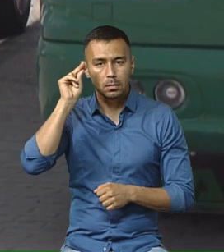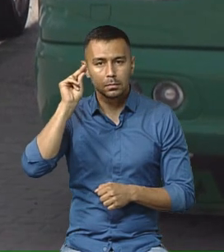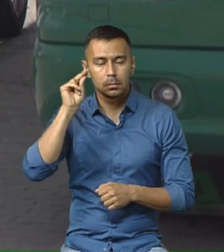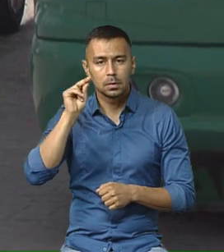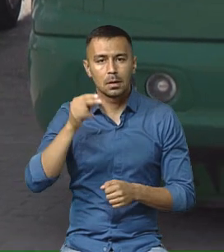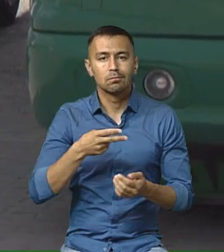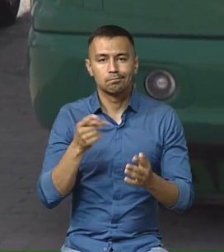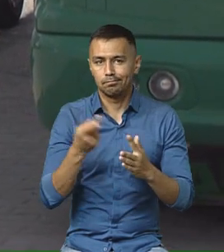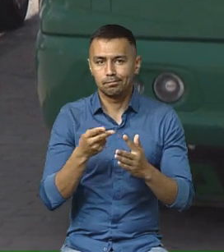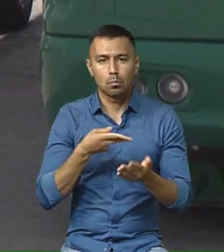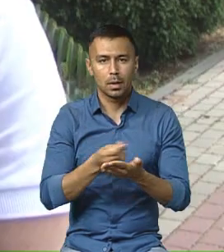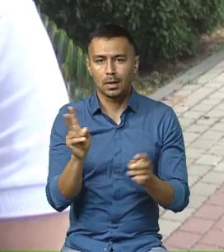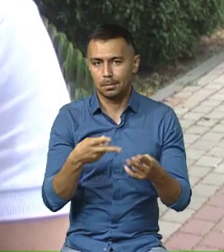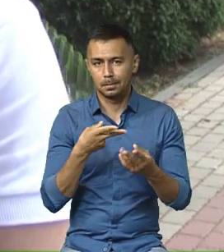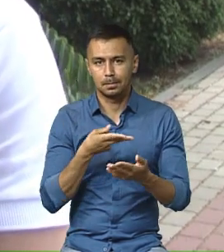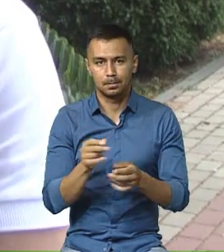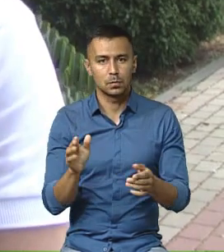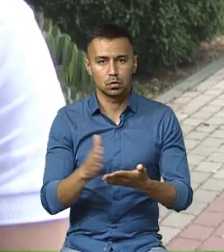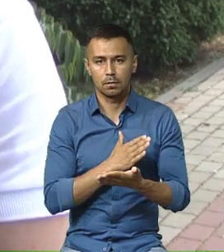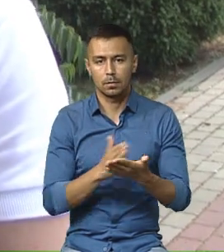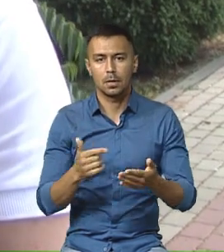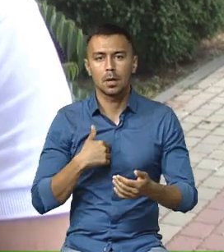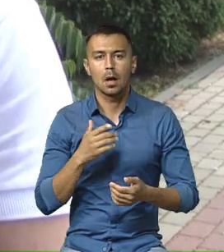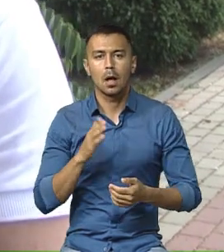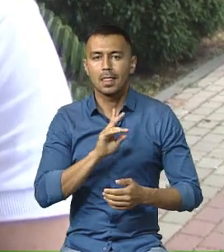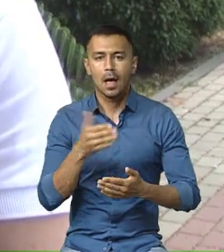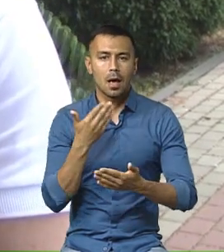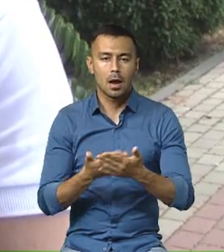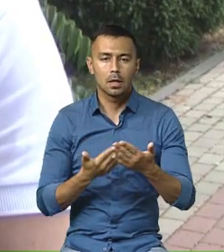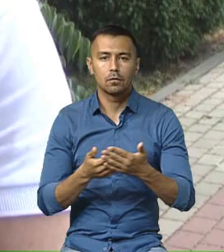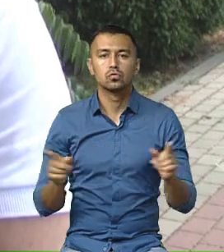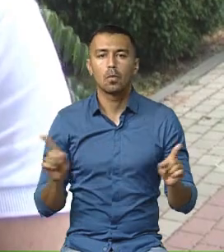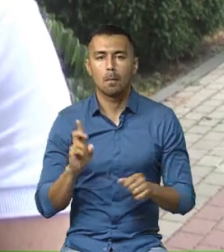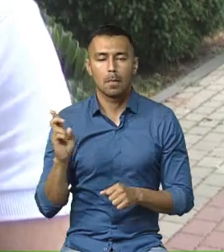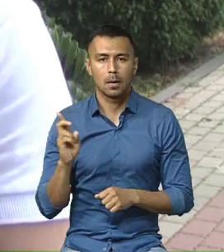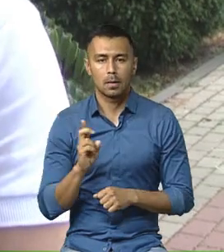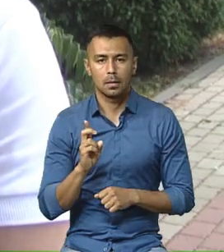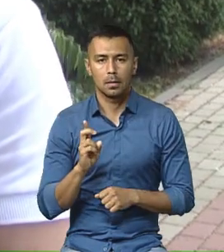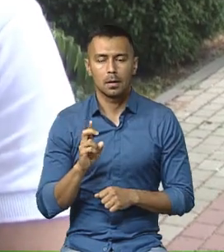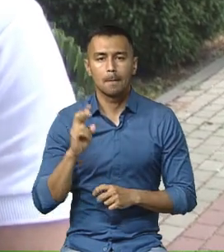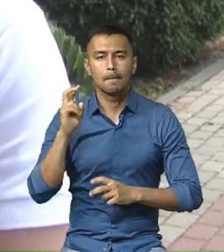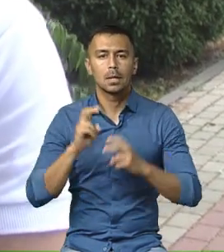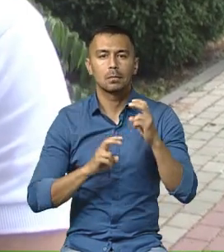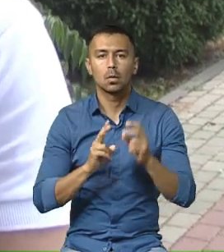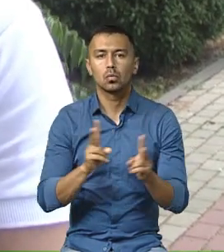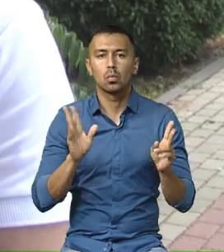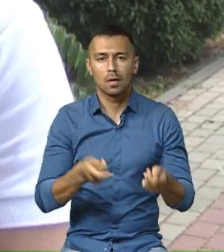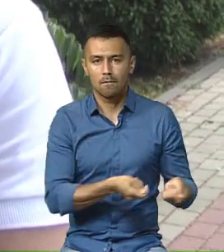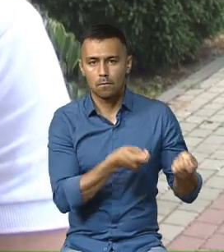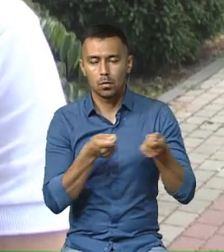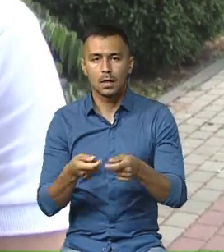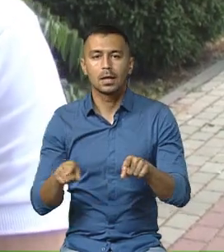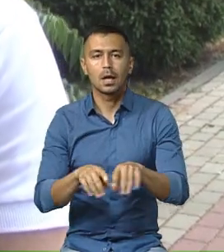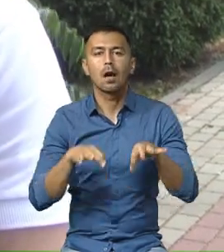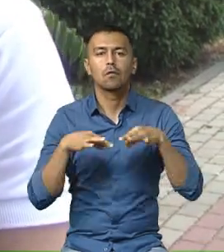платиться, як було і раніше. Я би все-таки радив, щоб підприємців, які будуть возити такі автомобілі,